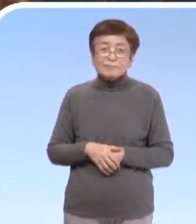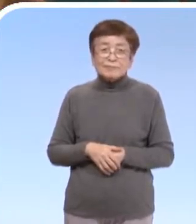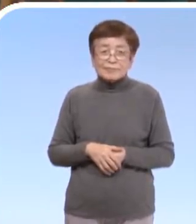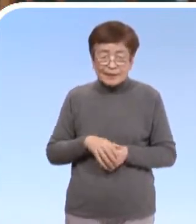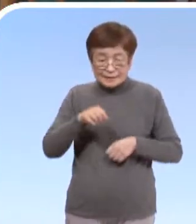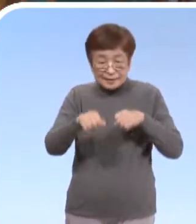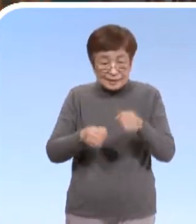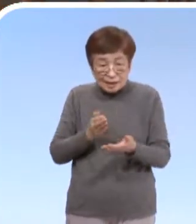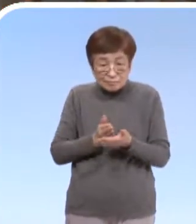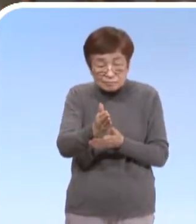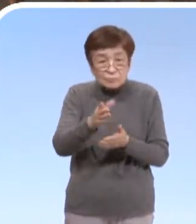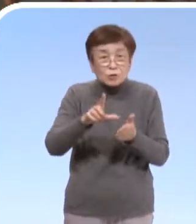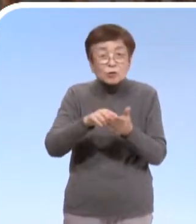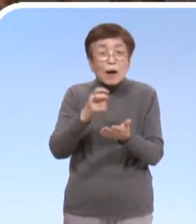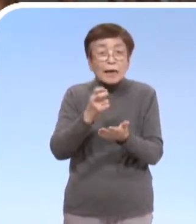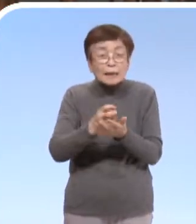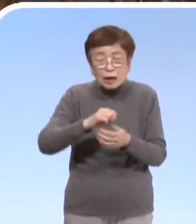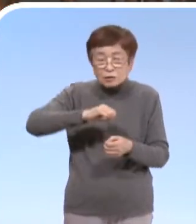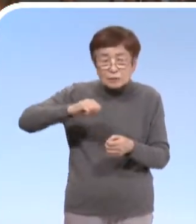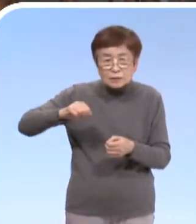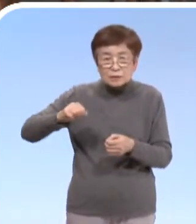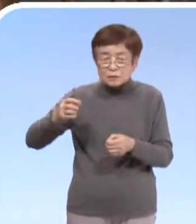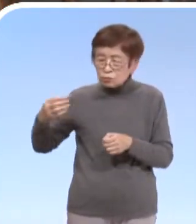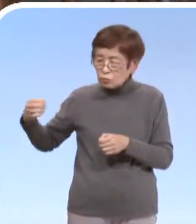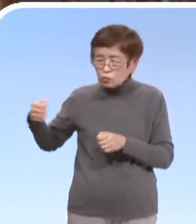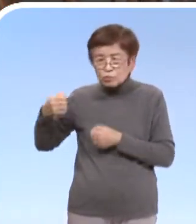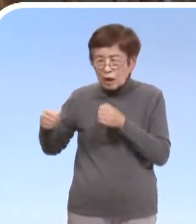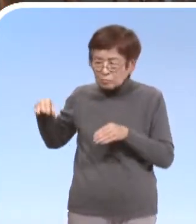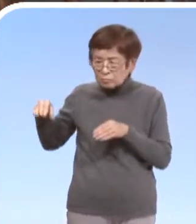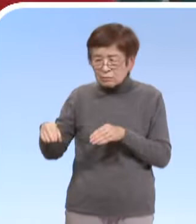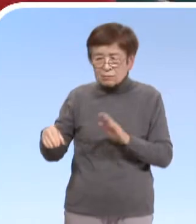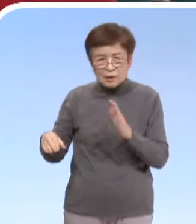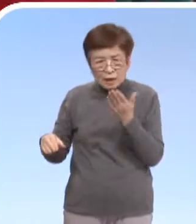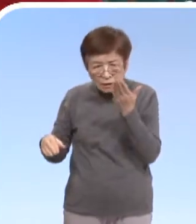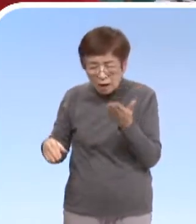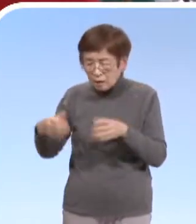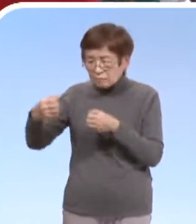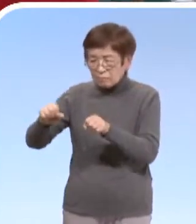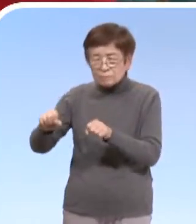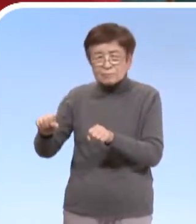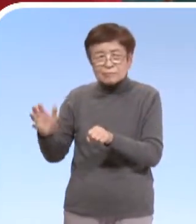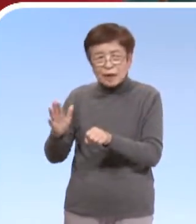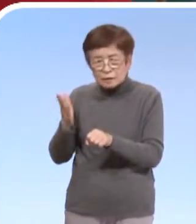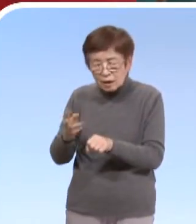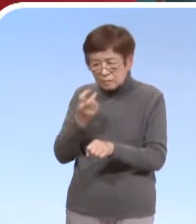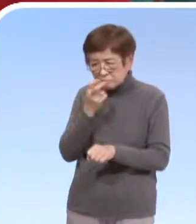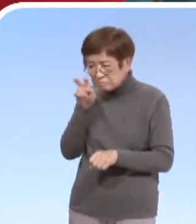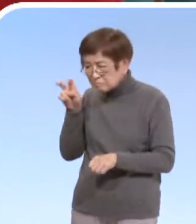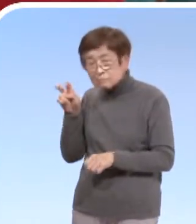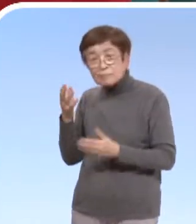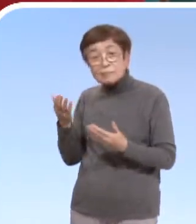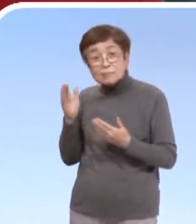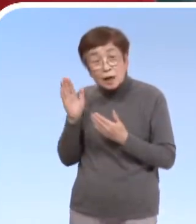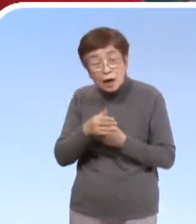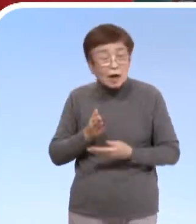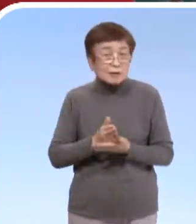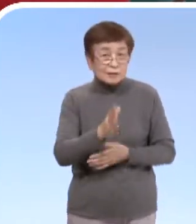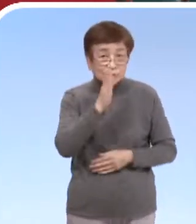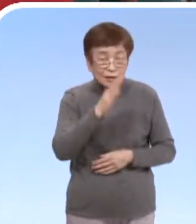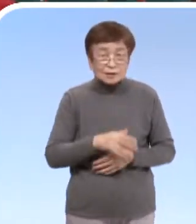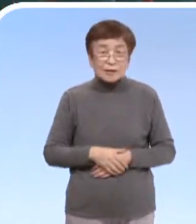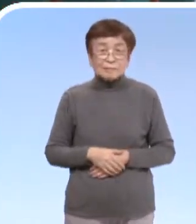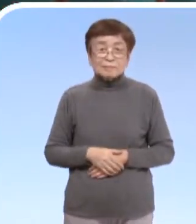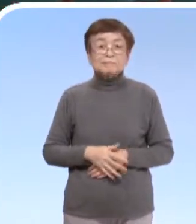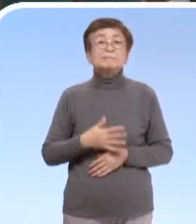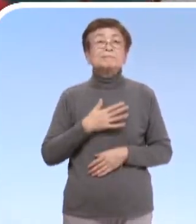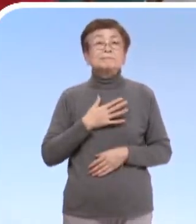自転車発進する際には必ず右側、バイク、車が来るものです。必ず後方確認してからスタートになります。 車基本ですから